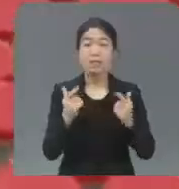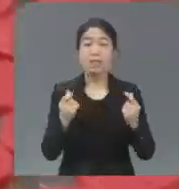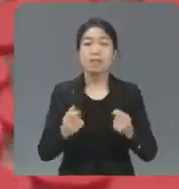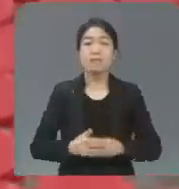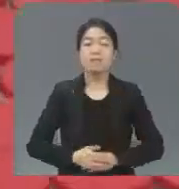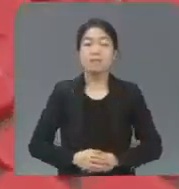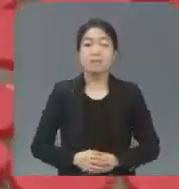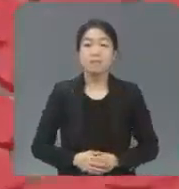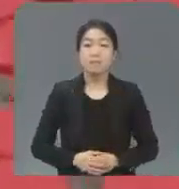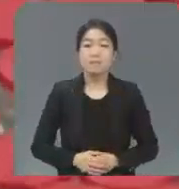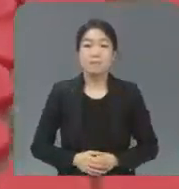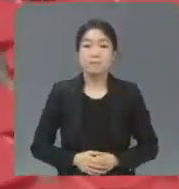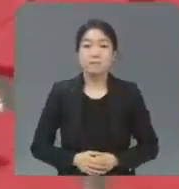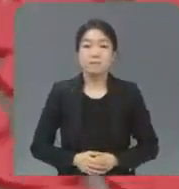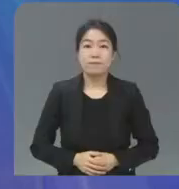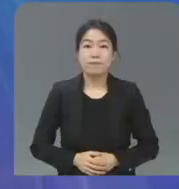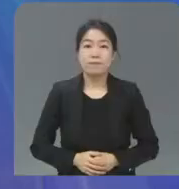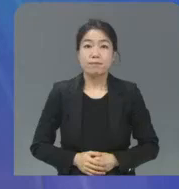있습니다.